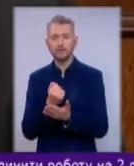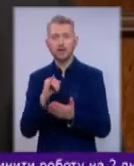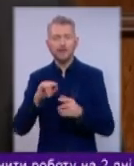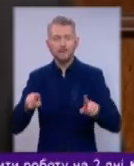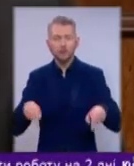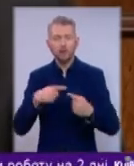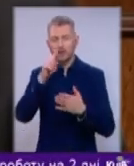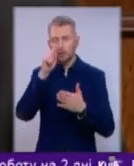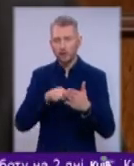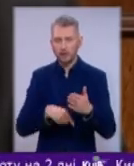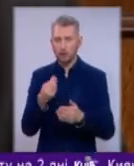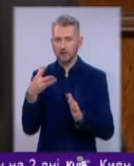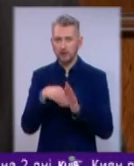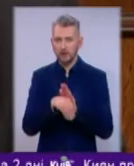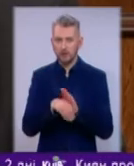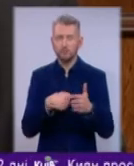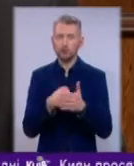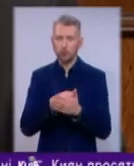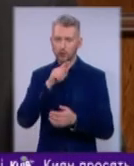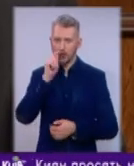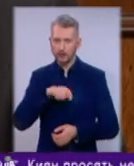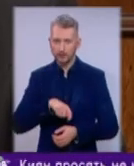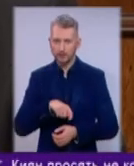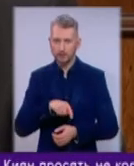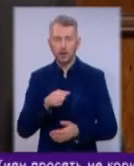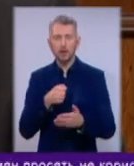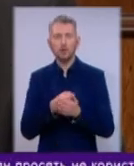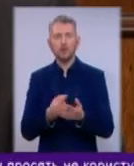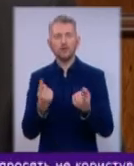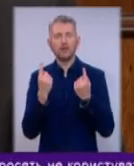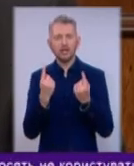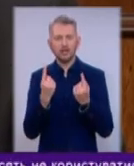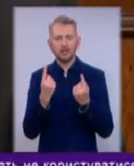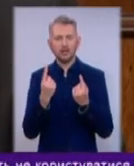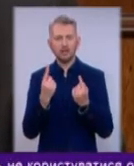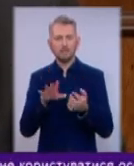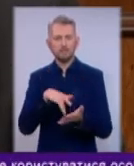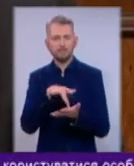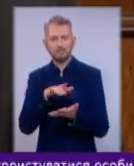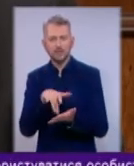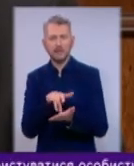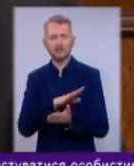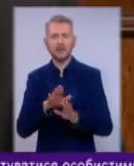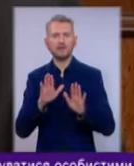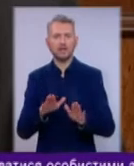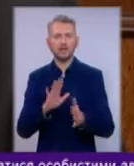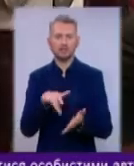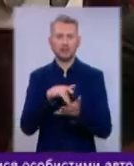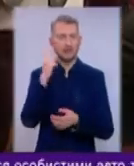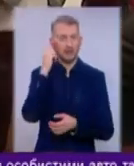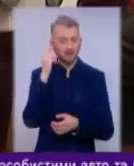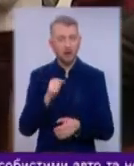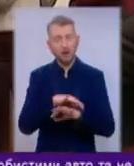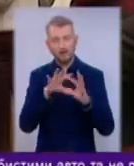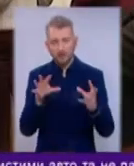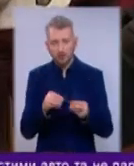відновити довіру інвесторів до України, до великих міст, не тільки міста Києва, а в